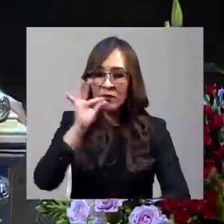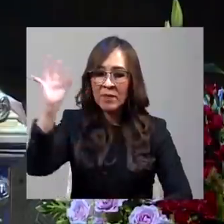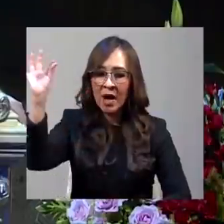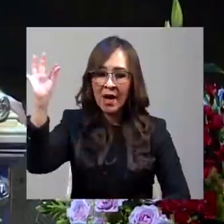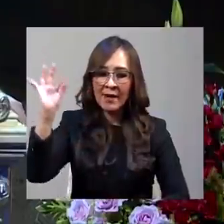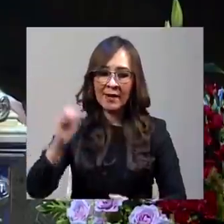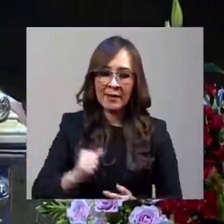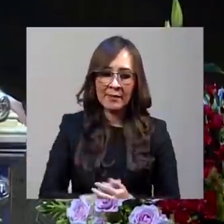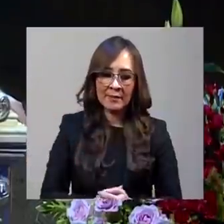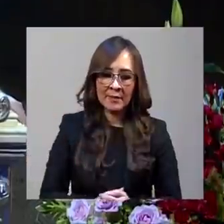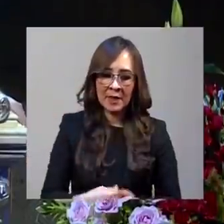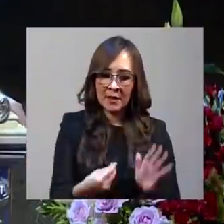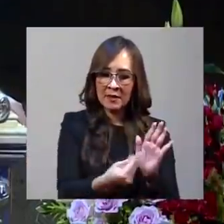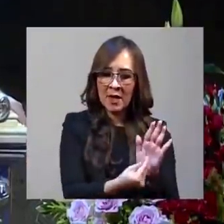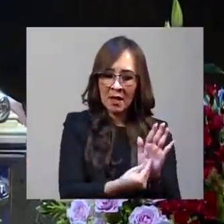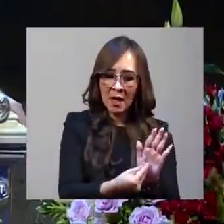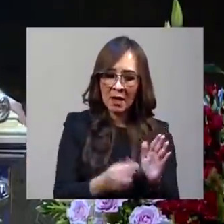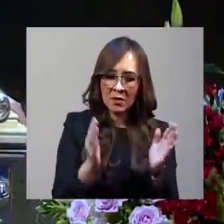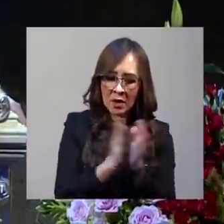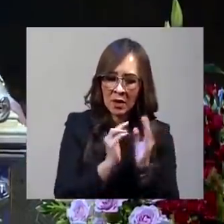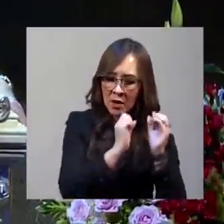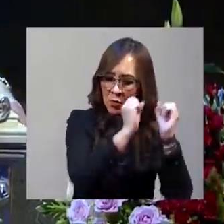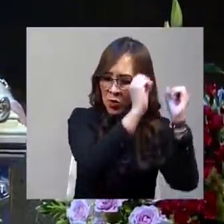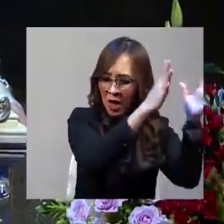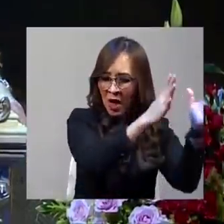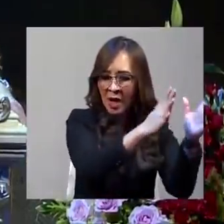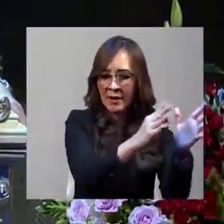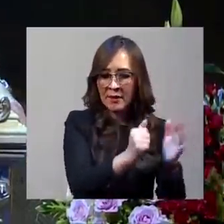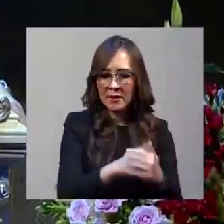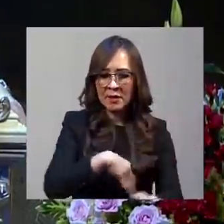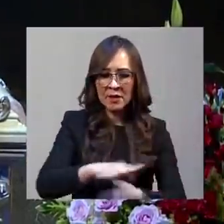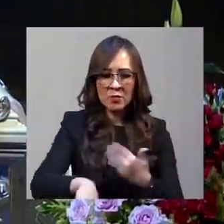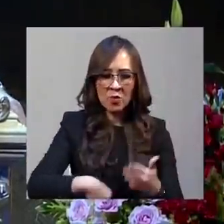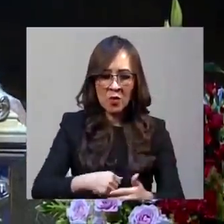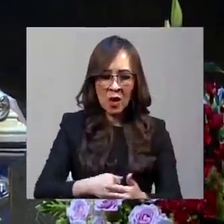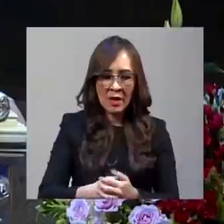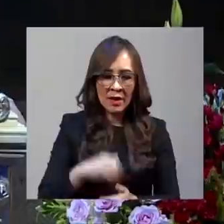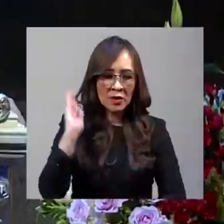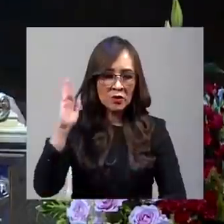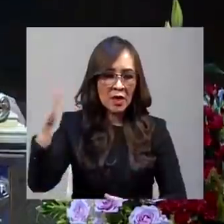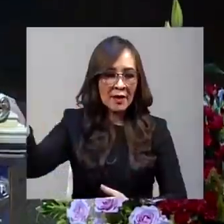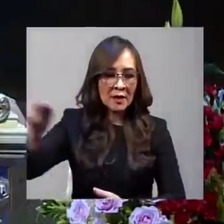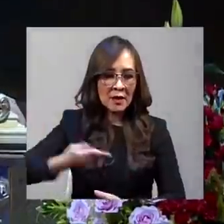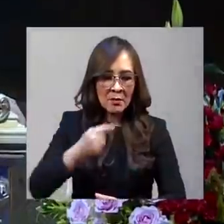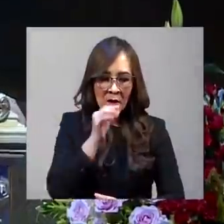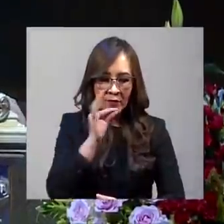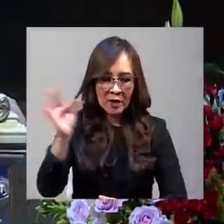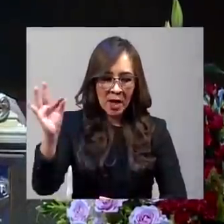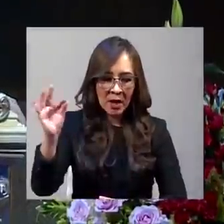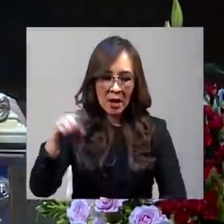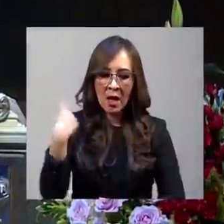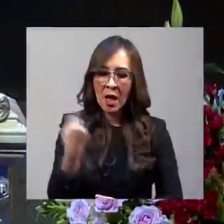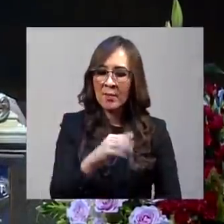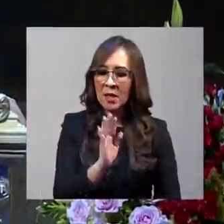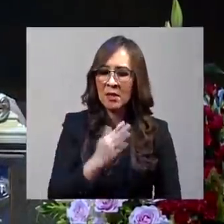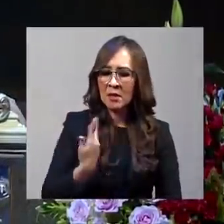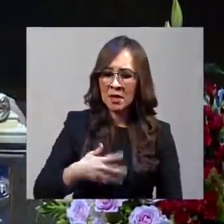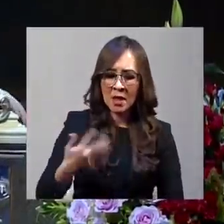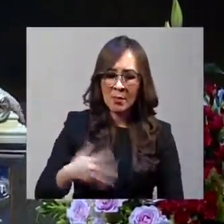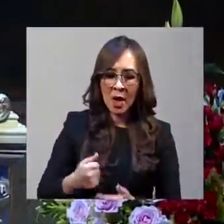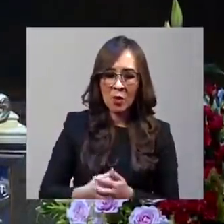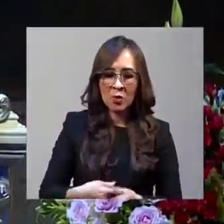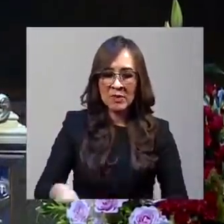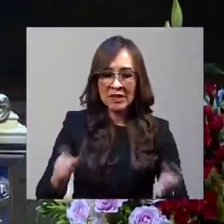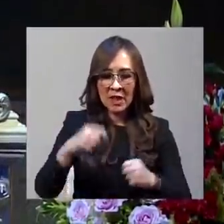terus untuk menyatakan kemuliaan-Mu. Dan setiap kami yang sudah menerima firman. Kami gak mau jadi anak Tuhan yang bodoh. Yang menerima firman dan tidak melakukannya.